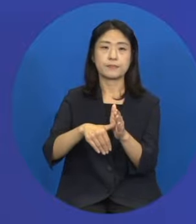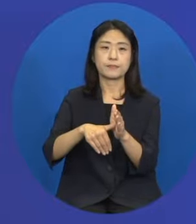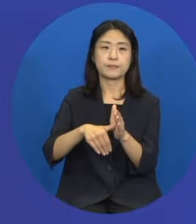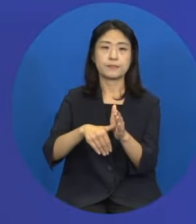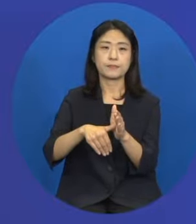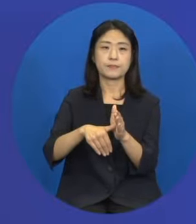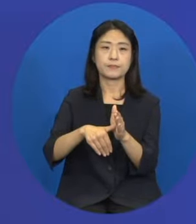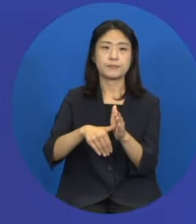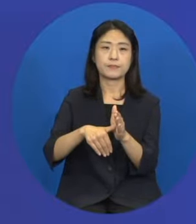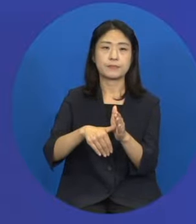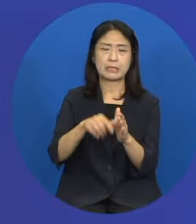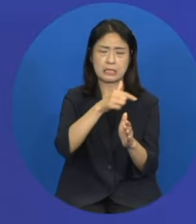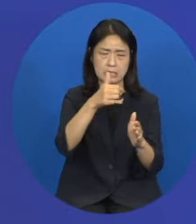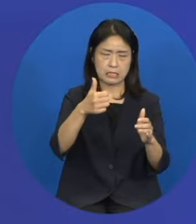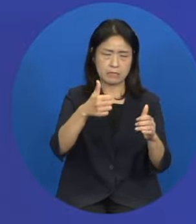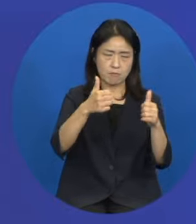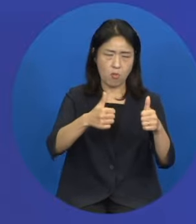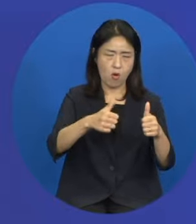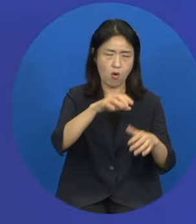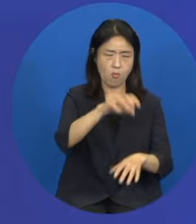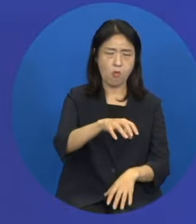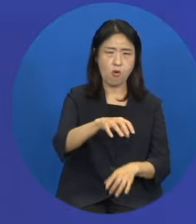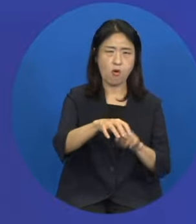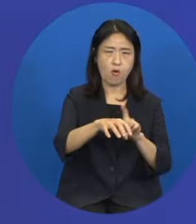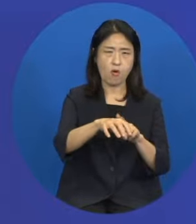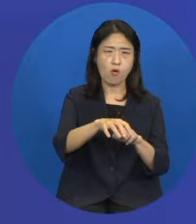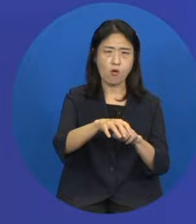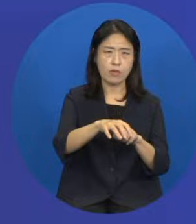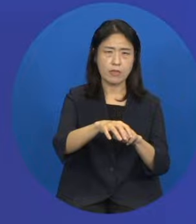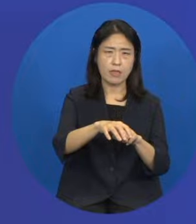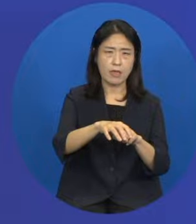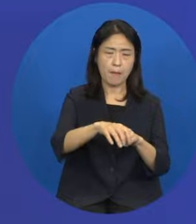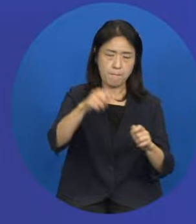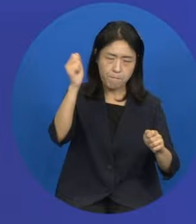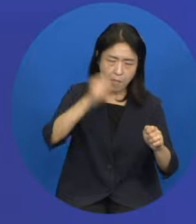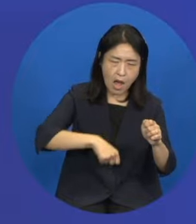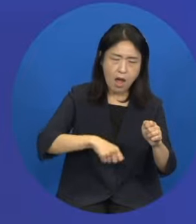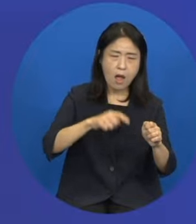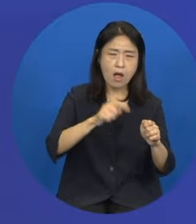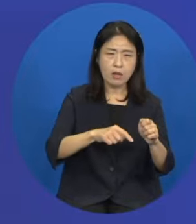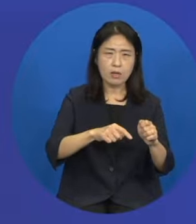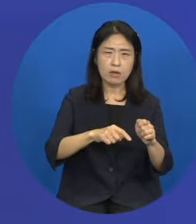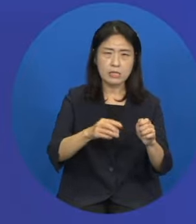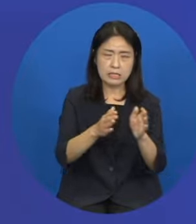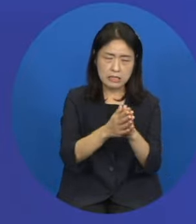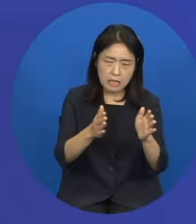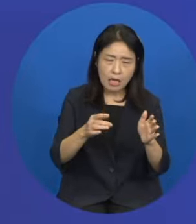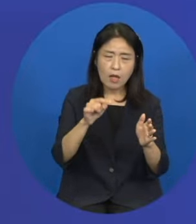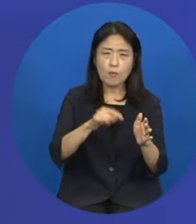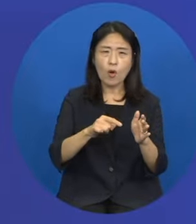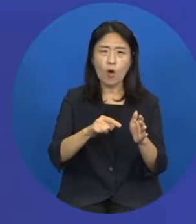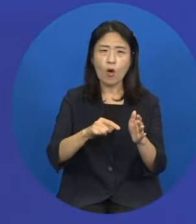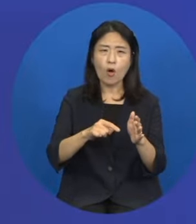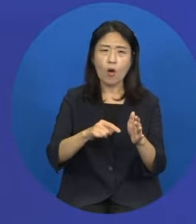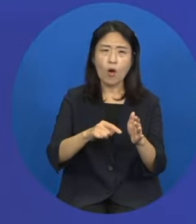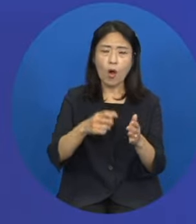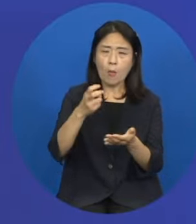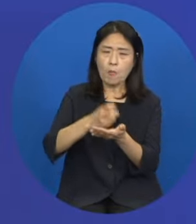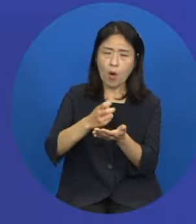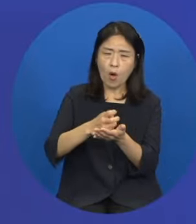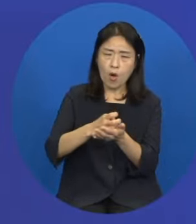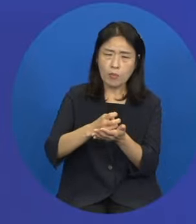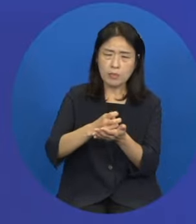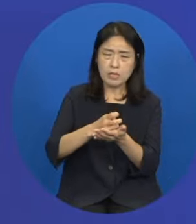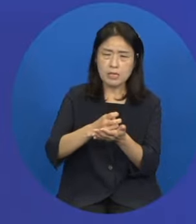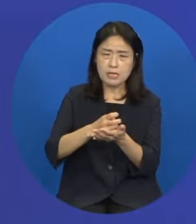대법원의 판결부터 해서 너무나 많은 법들이 생겨나면서 미국 사회는 급변했습니다. 아, 법의 위력이 이렇게